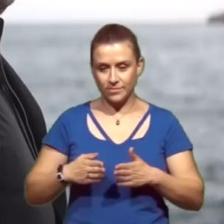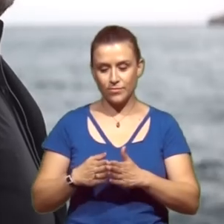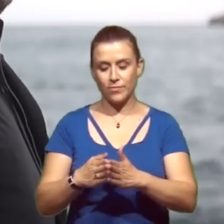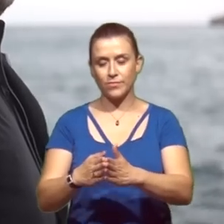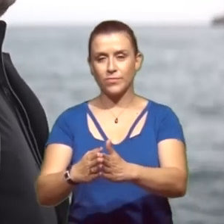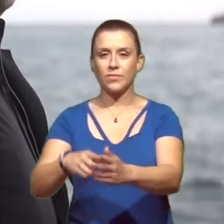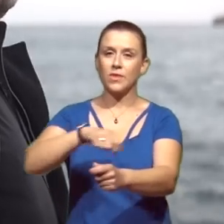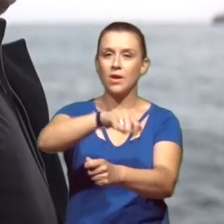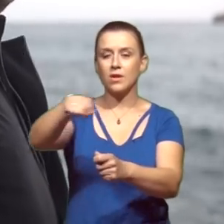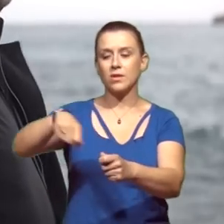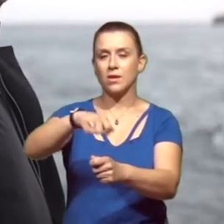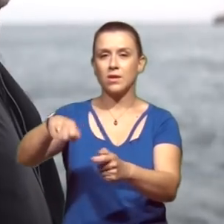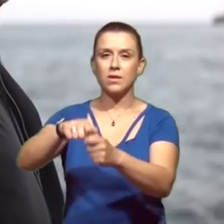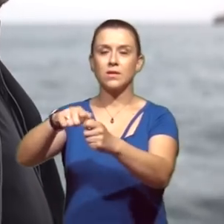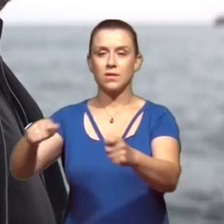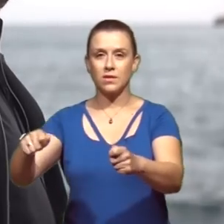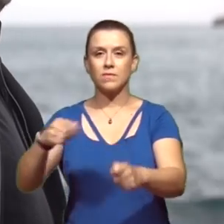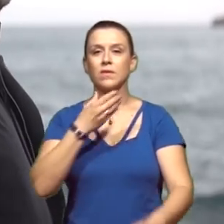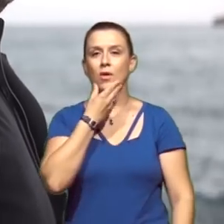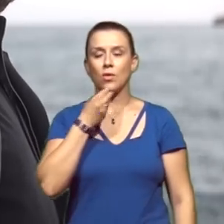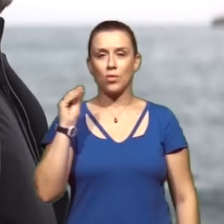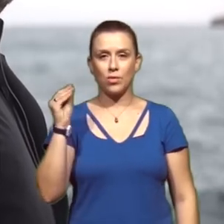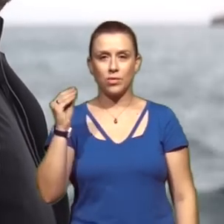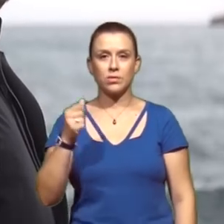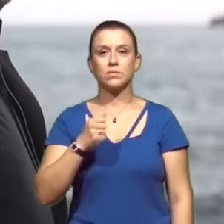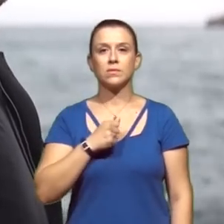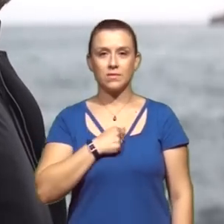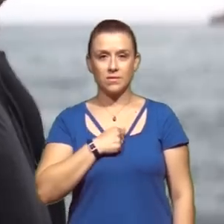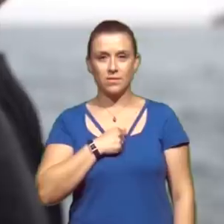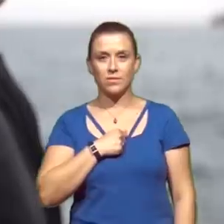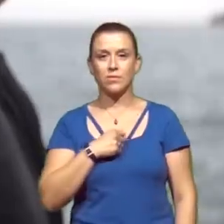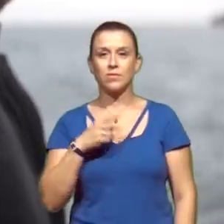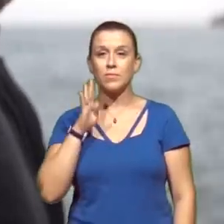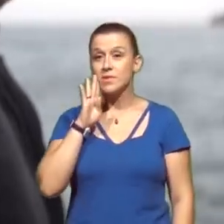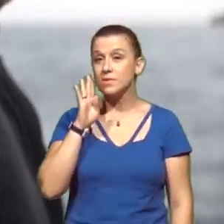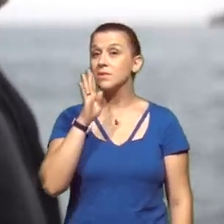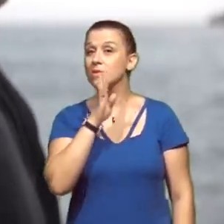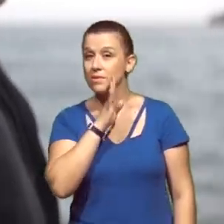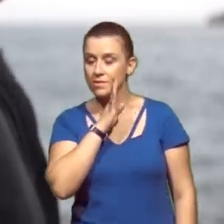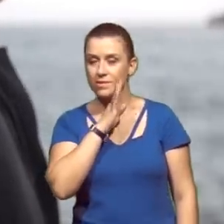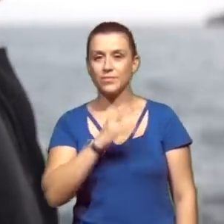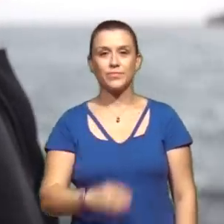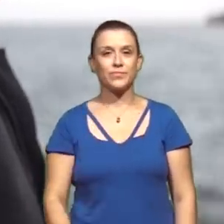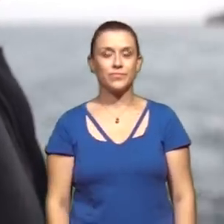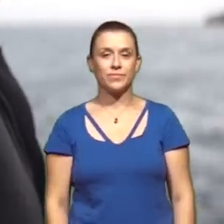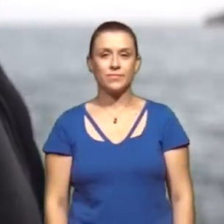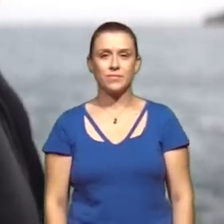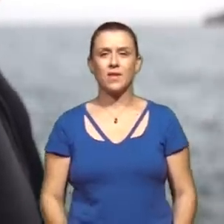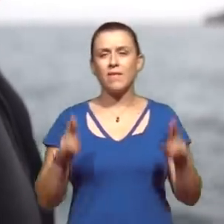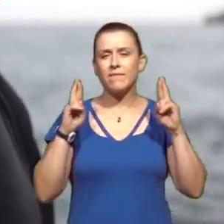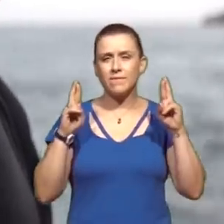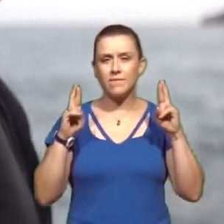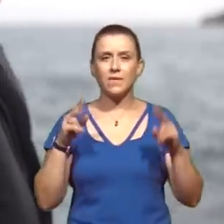Και να δένα τα καράβια όμορφο μου μυστικό.